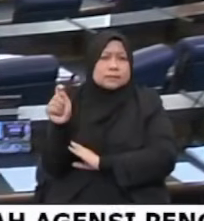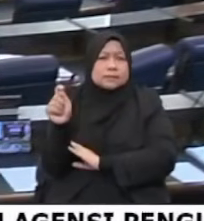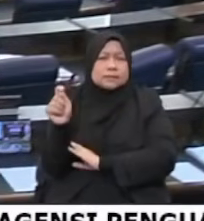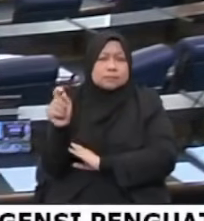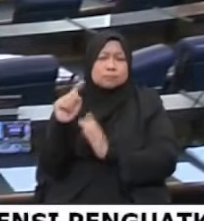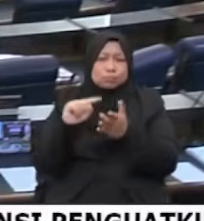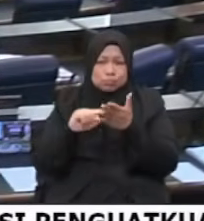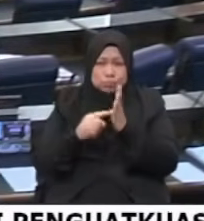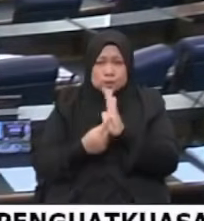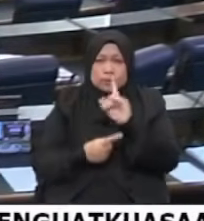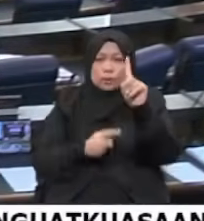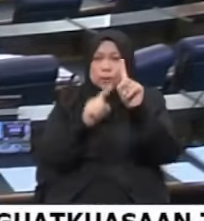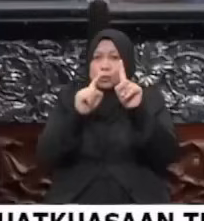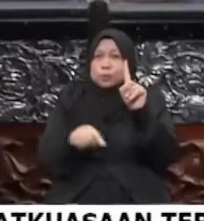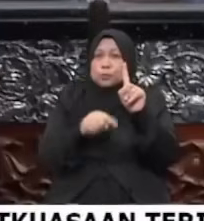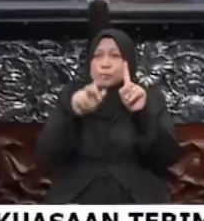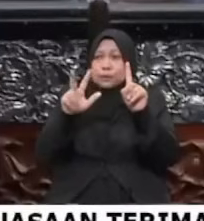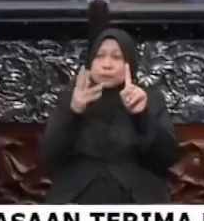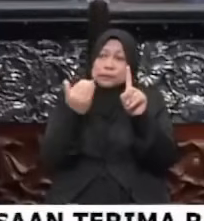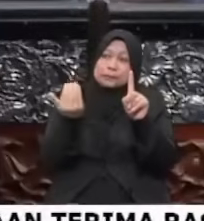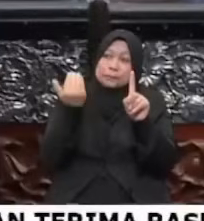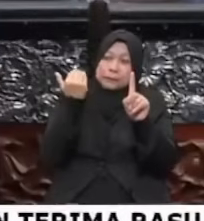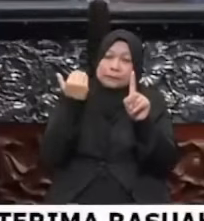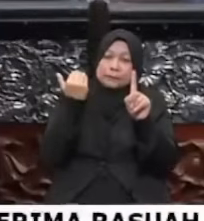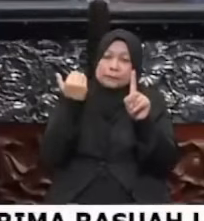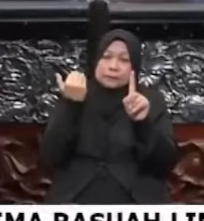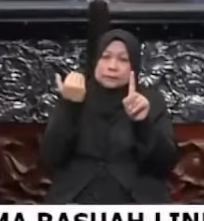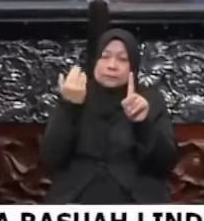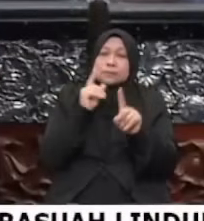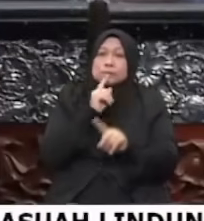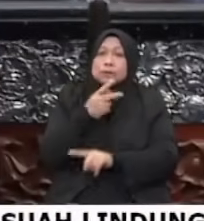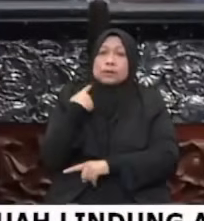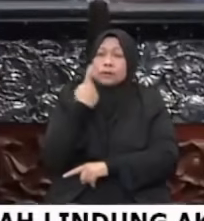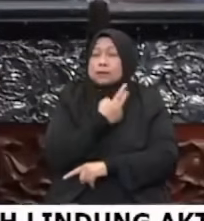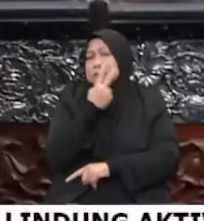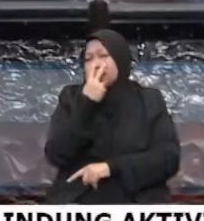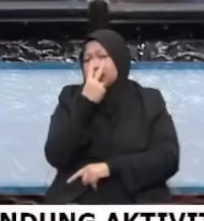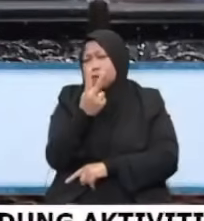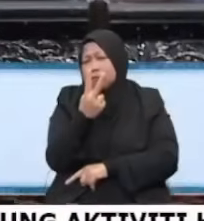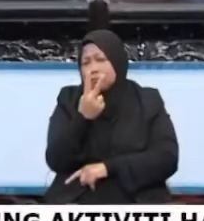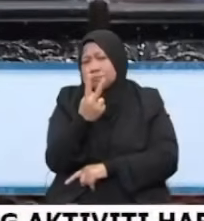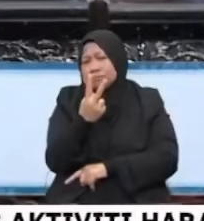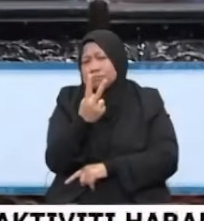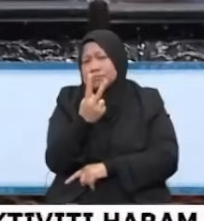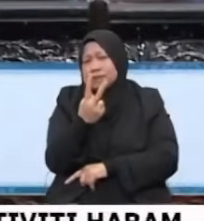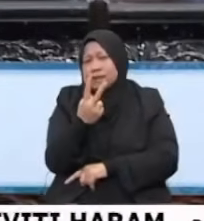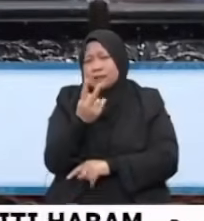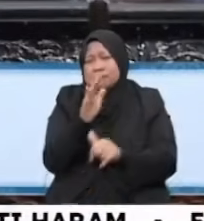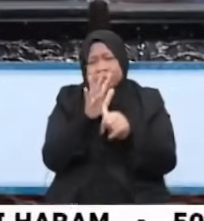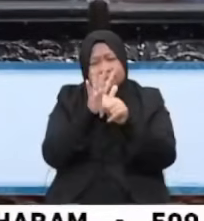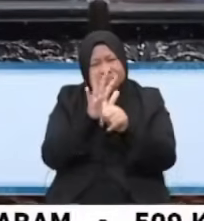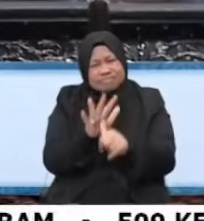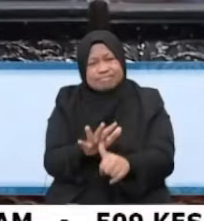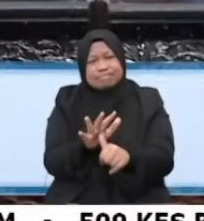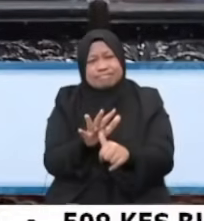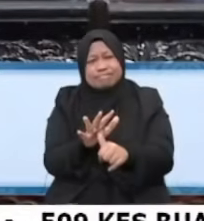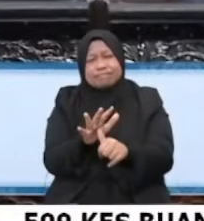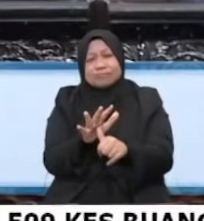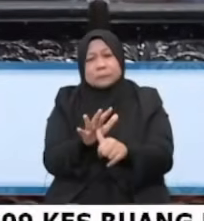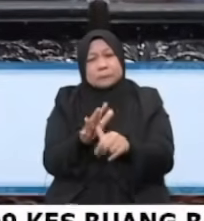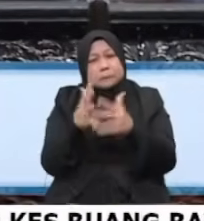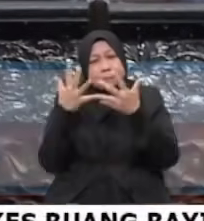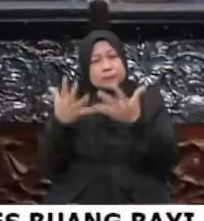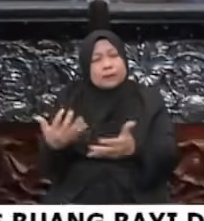dikuatkuasakan 1 Mac yang lalu kita melihat tidak dapat dinafikan bahawa tekanan yang